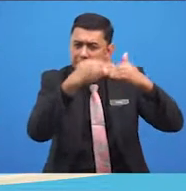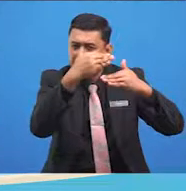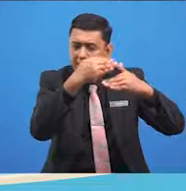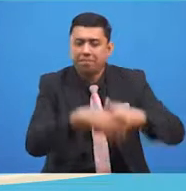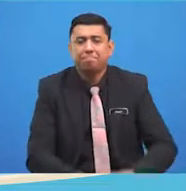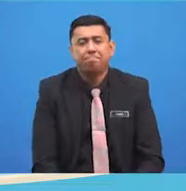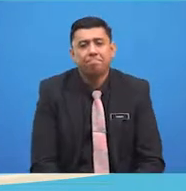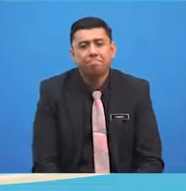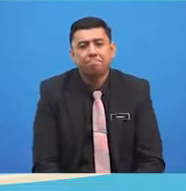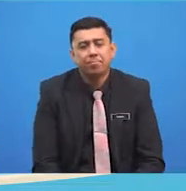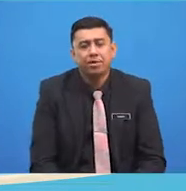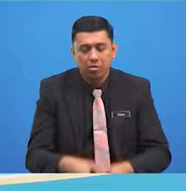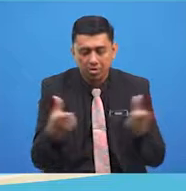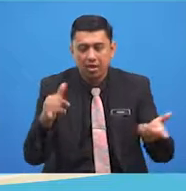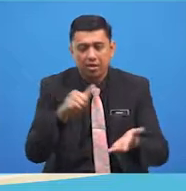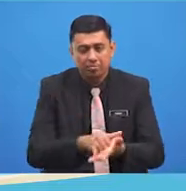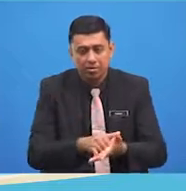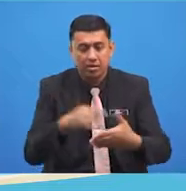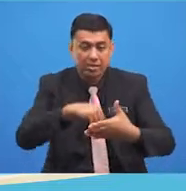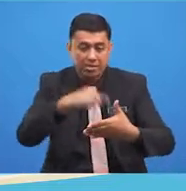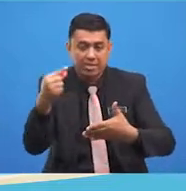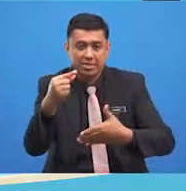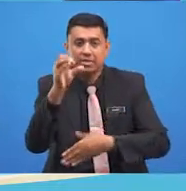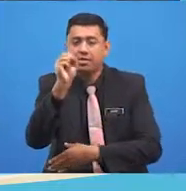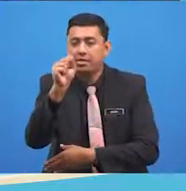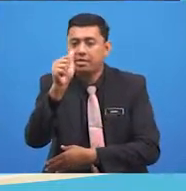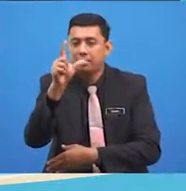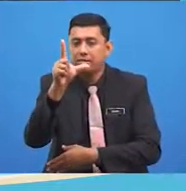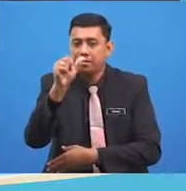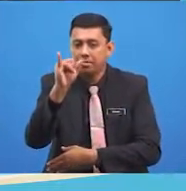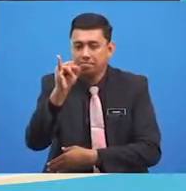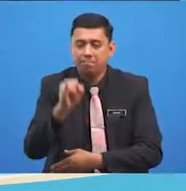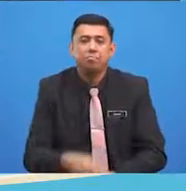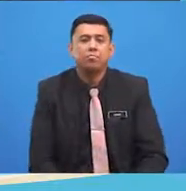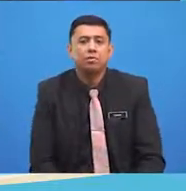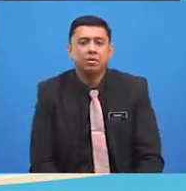pembinaan. Selain itu, terdapat juga gas asli. Gas asli